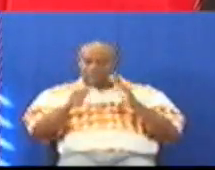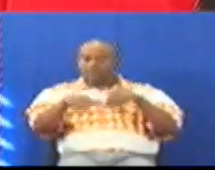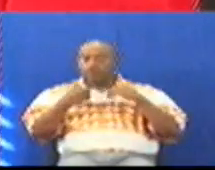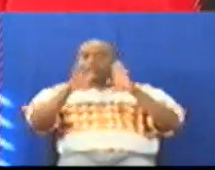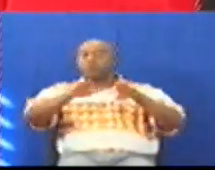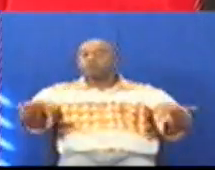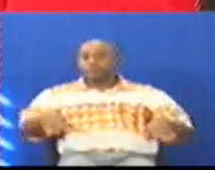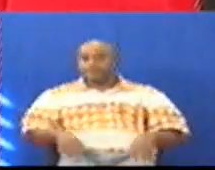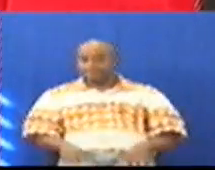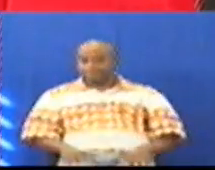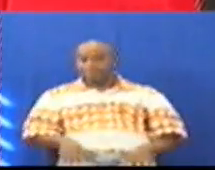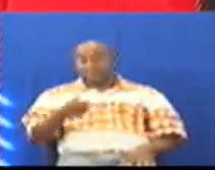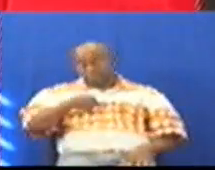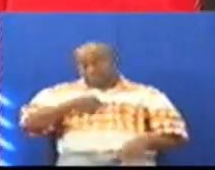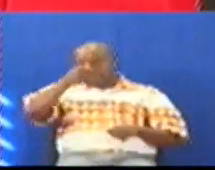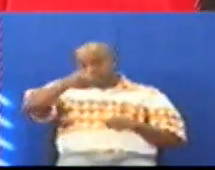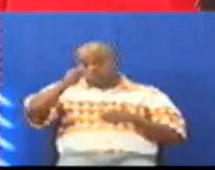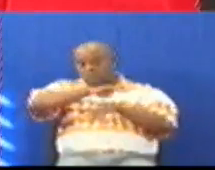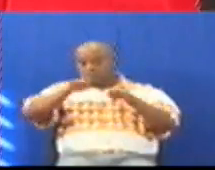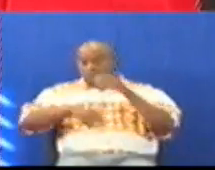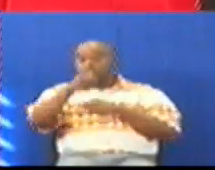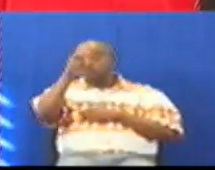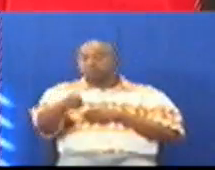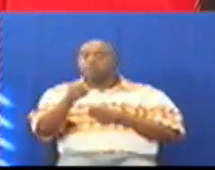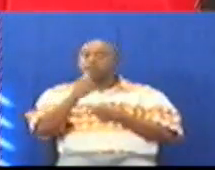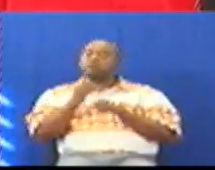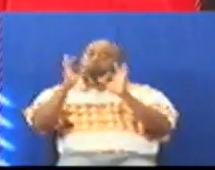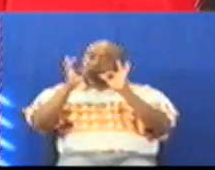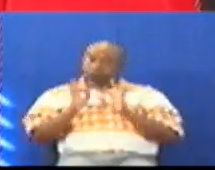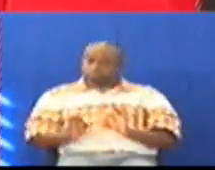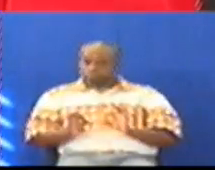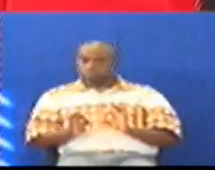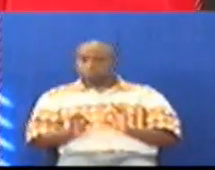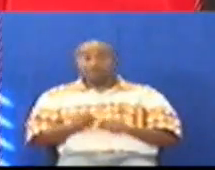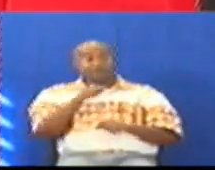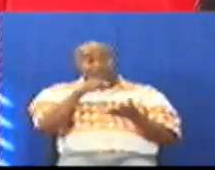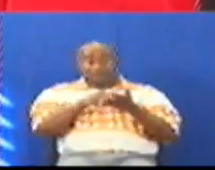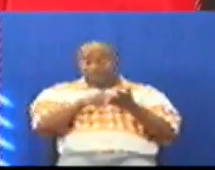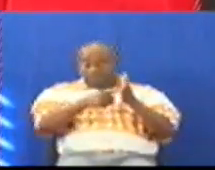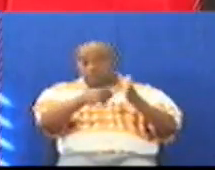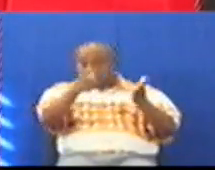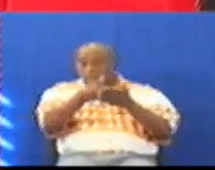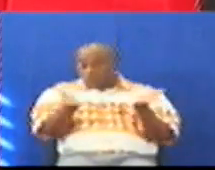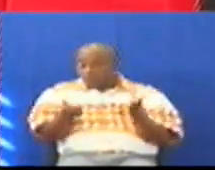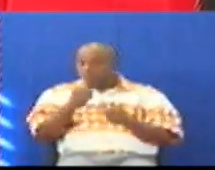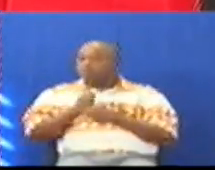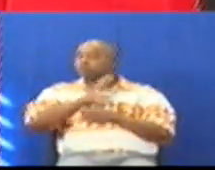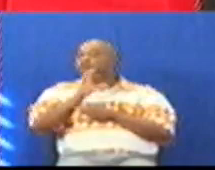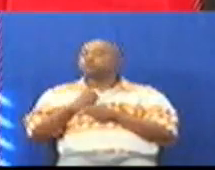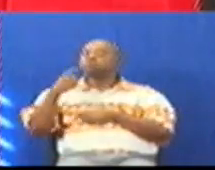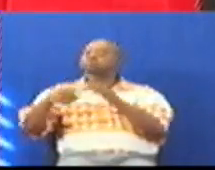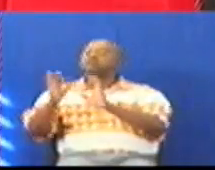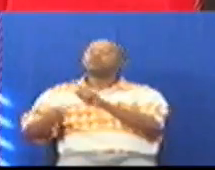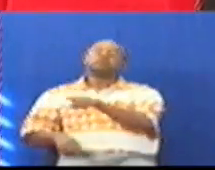mpongeze Mheshimiwa Naibu Speaker kwa kazi nzuri anayoifanya, kwamba unapokuwa haupo lakini kazi yote inaenda pamoja na wenye